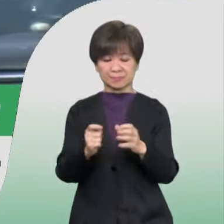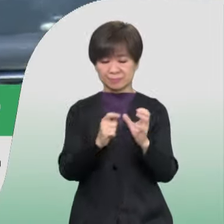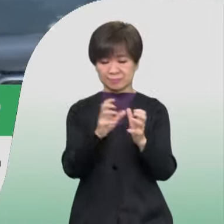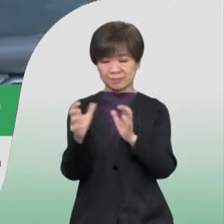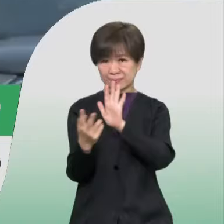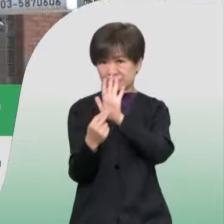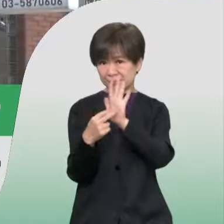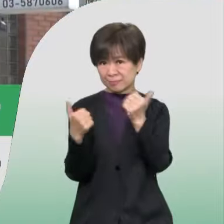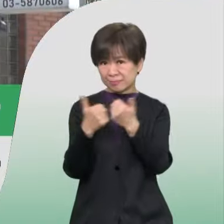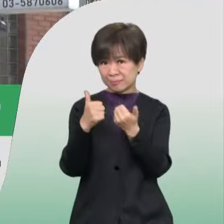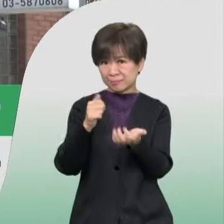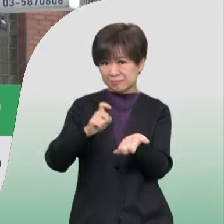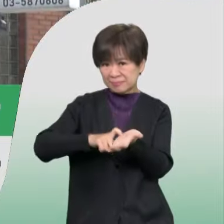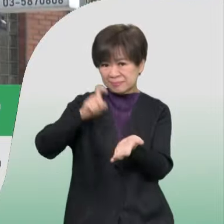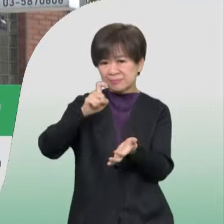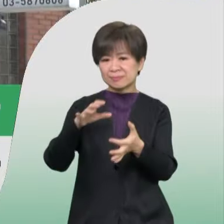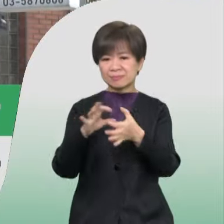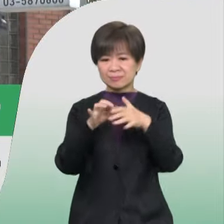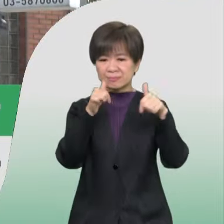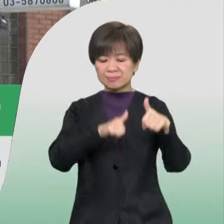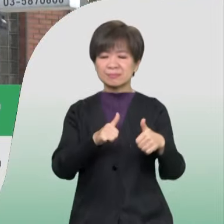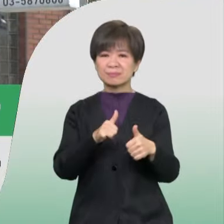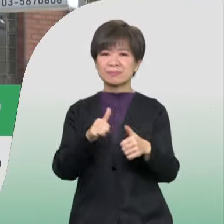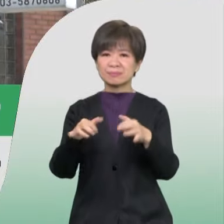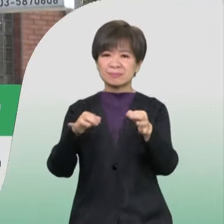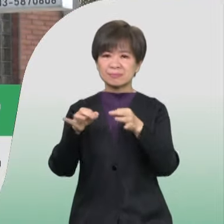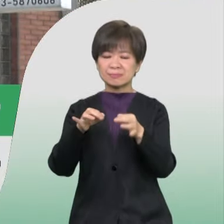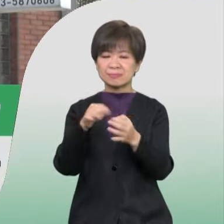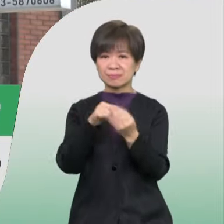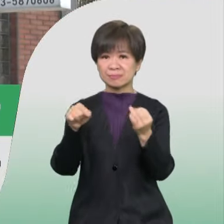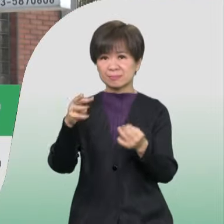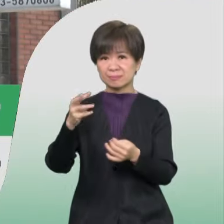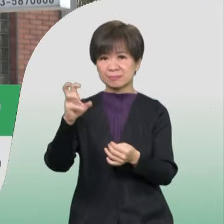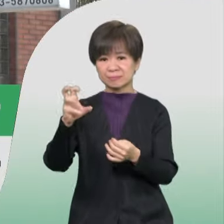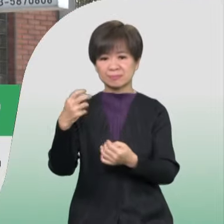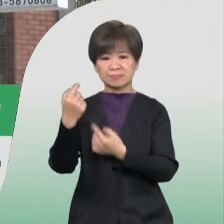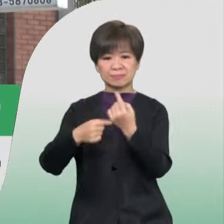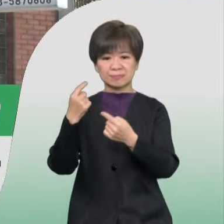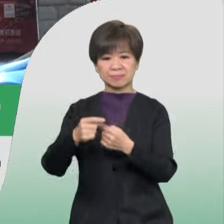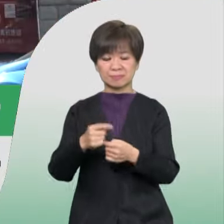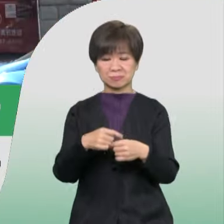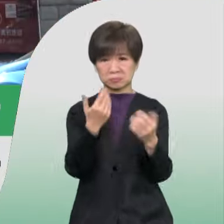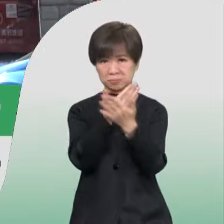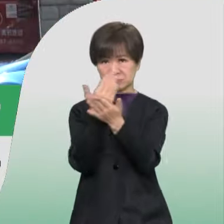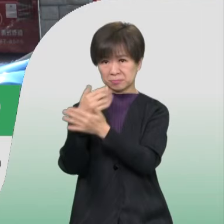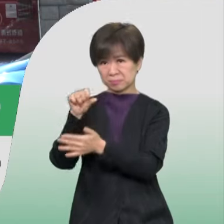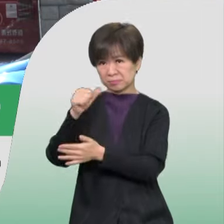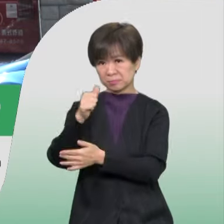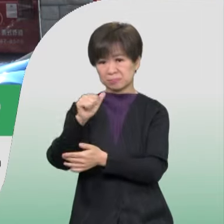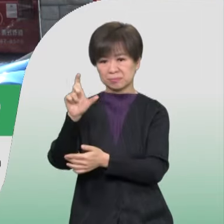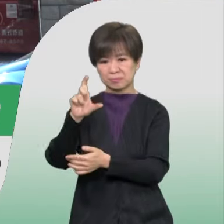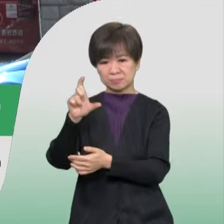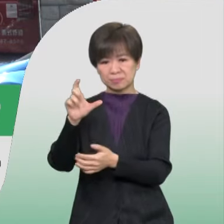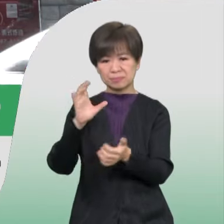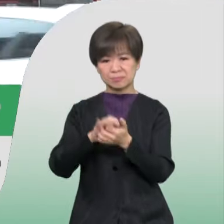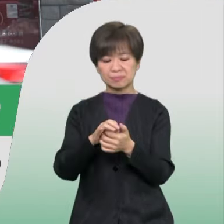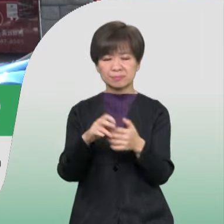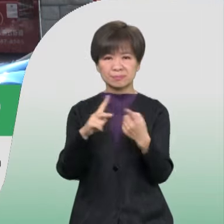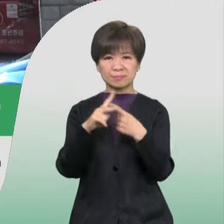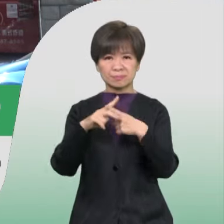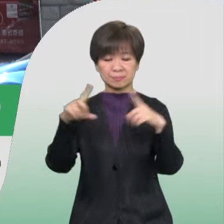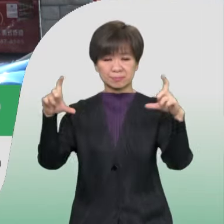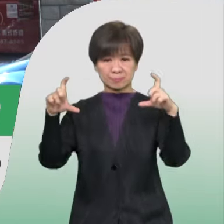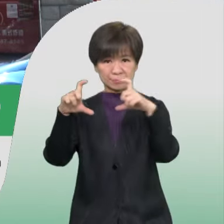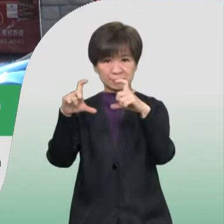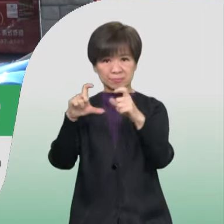明会过后，关系镇有380件店家参加，已经获得560张被法规限下社嘅康棒。按用康棒所